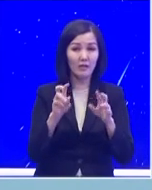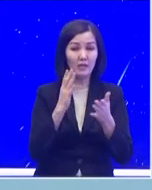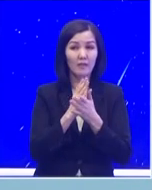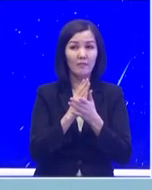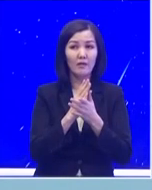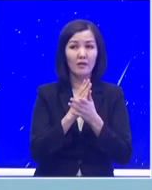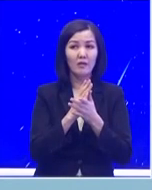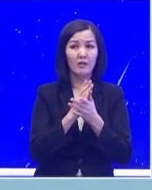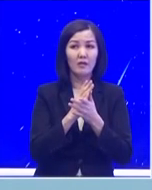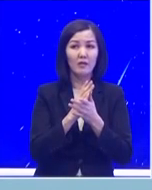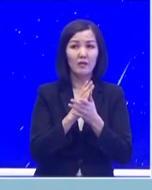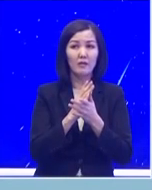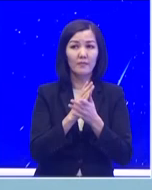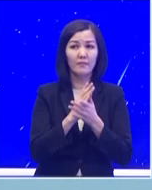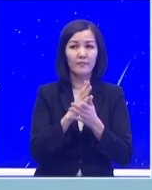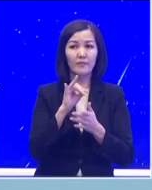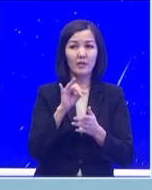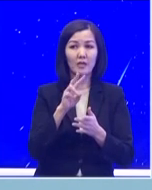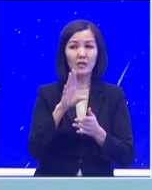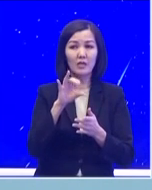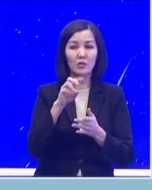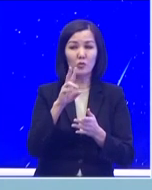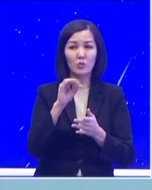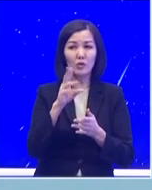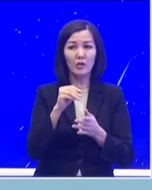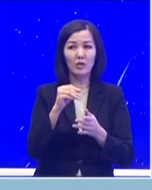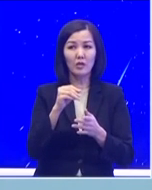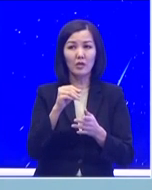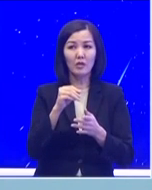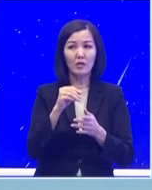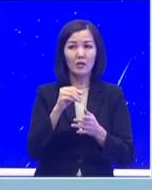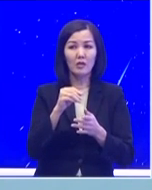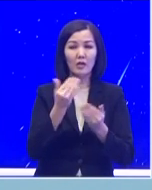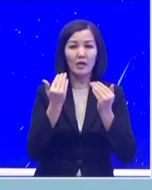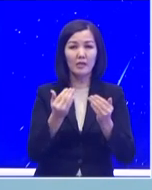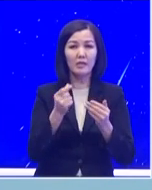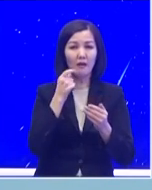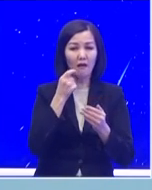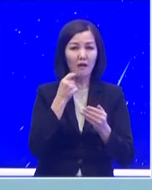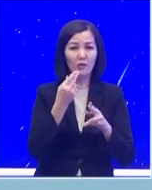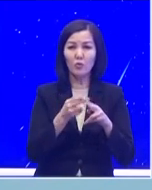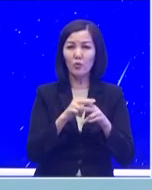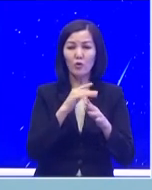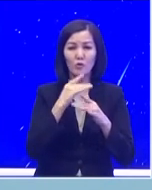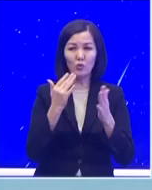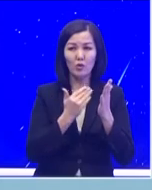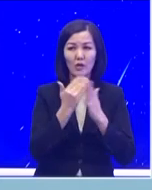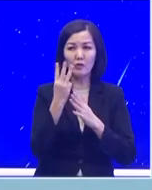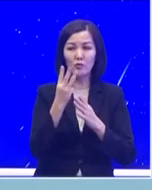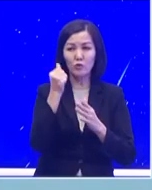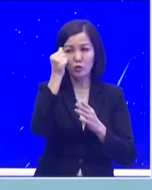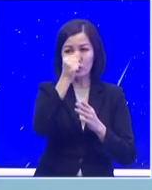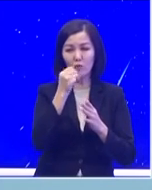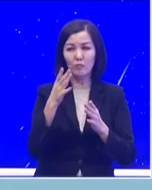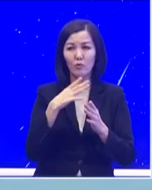инсулин зависимый дейді, тәуелді, инсулинге тәуелді. Сондай диагноз қойылды, содан бері, 3 жылдан бері